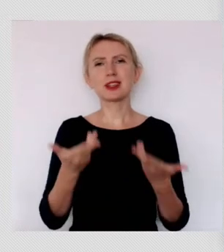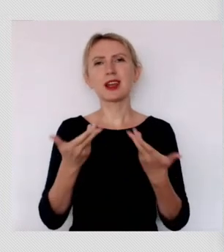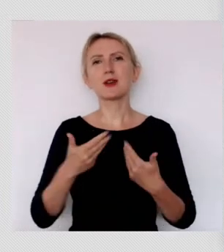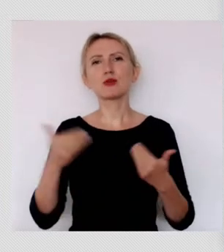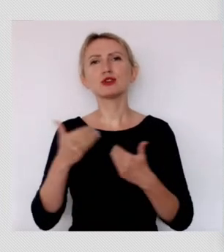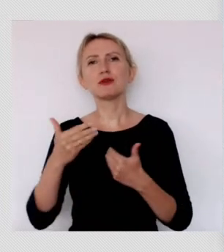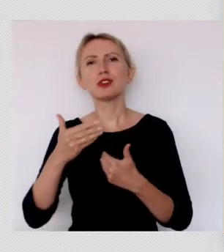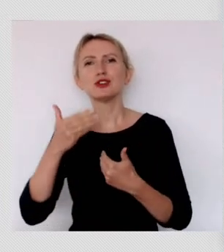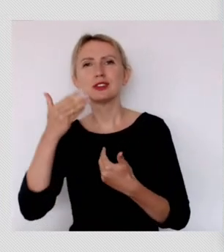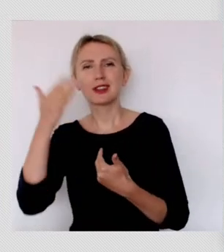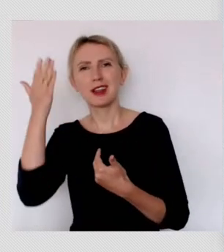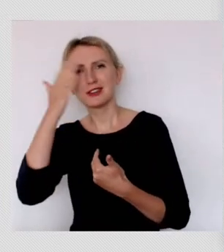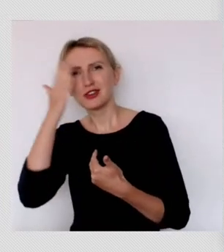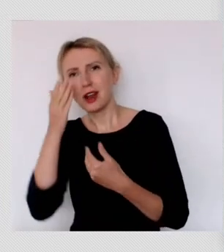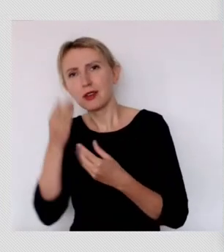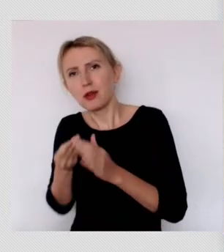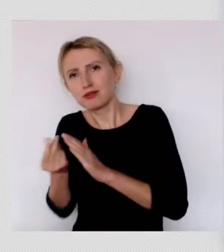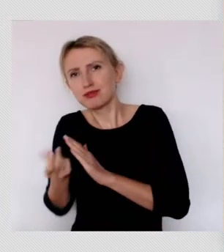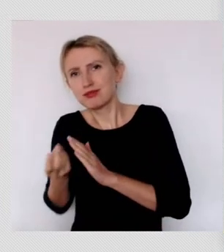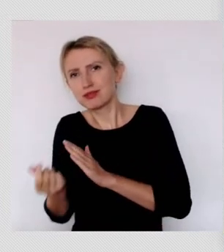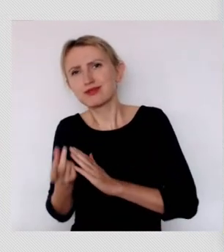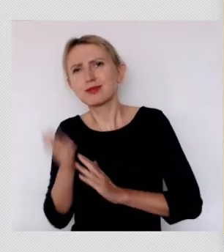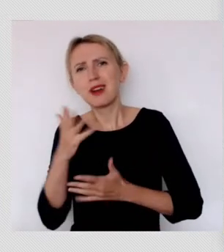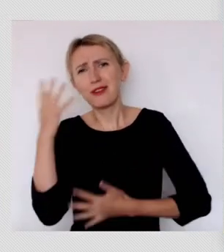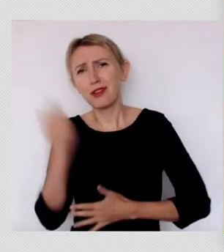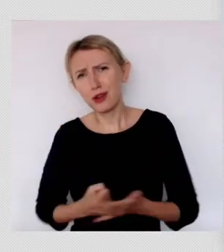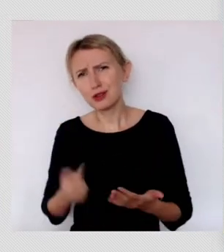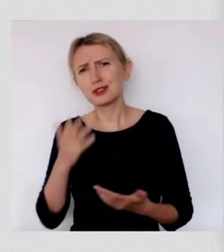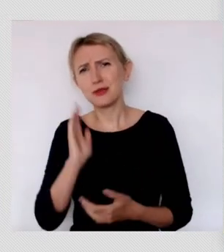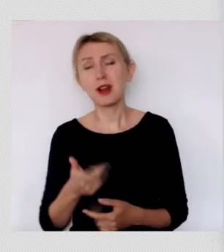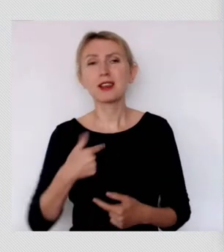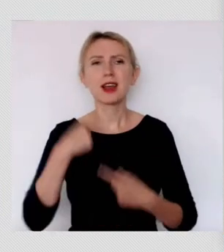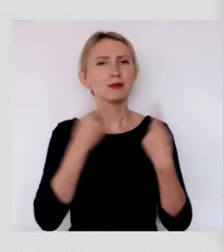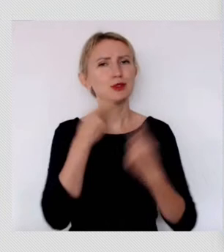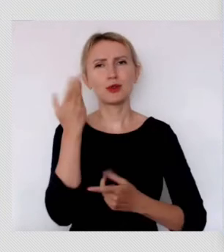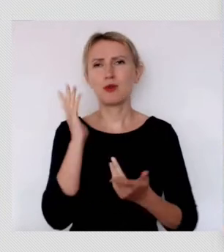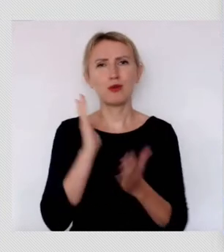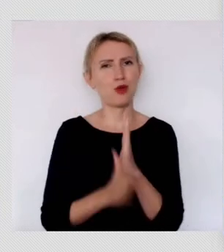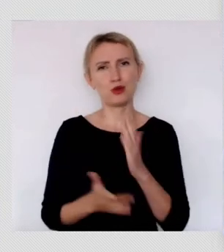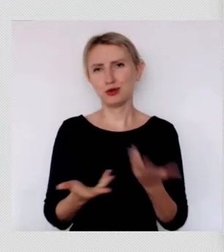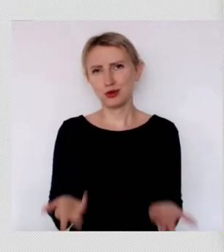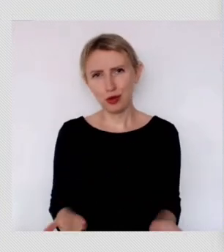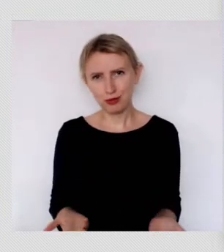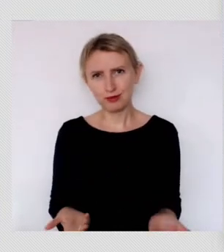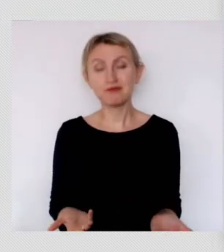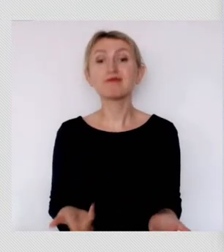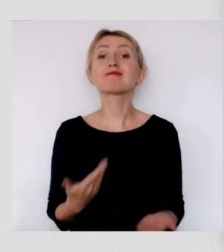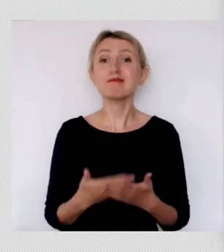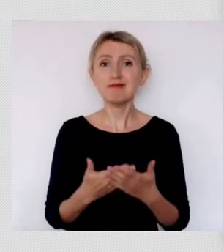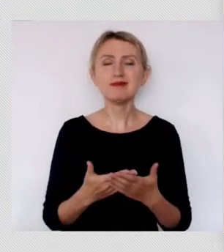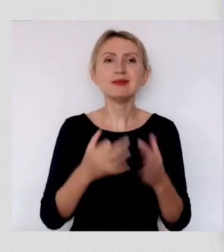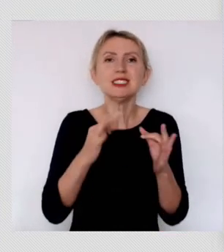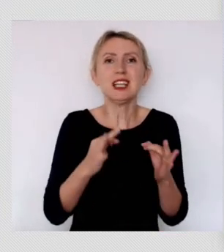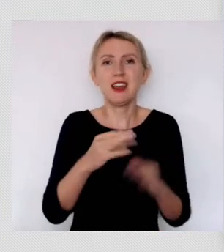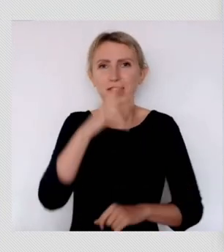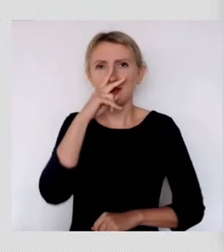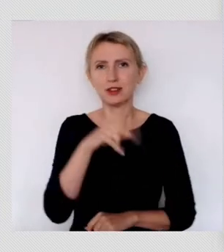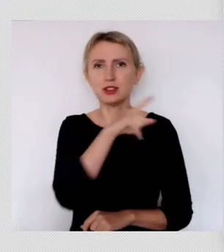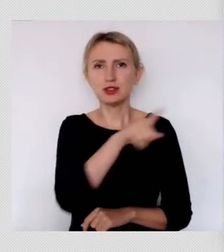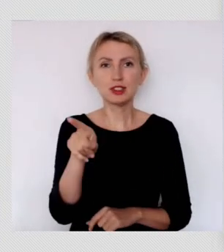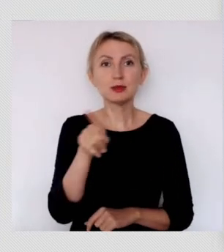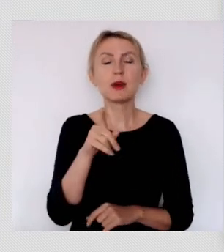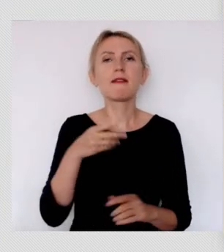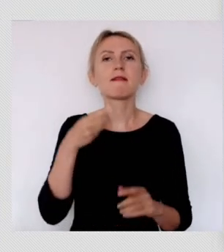finansowania polityki, która będzie wykorzystywana. I to będzie wykorzystywana moim zdaniem w bardzo prosty sposób, poprzez to, co już widzimy w kontekście